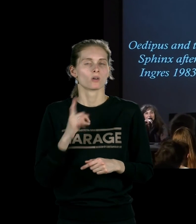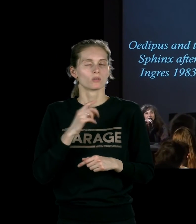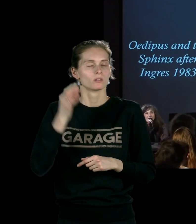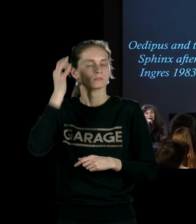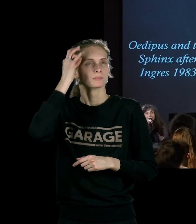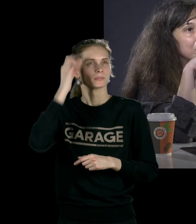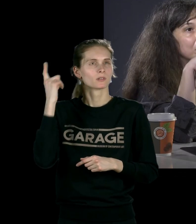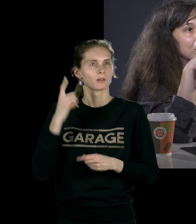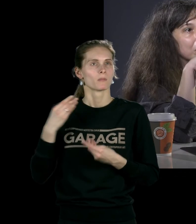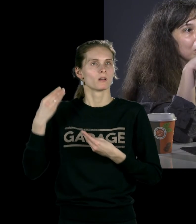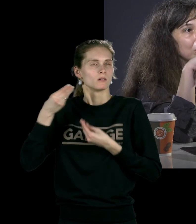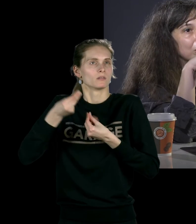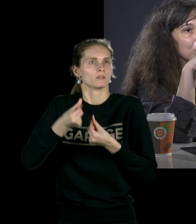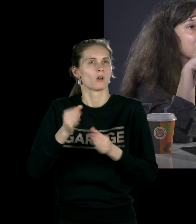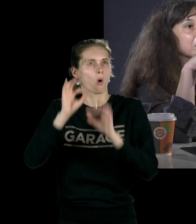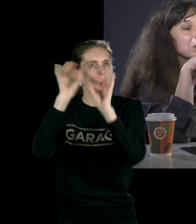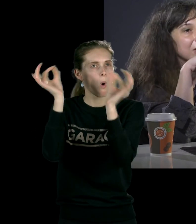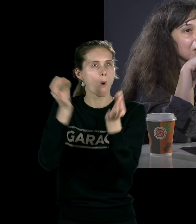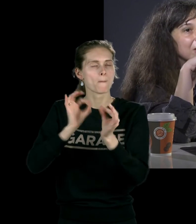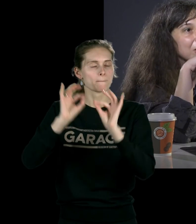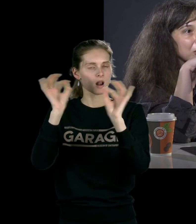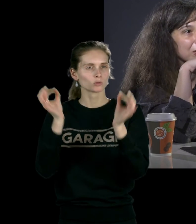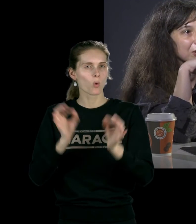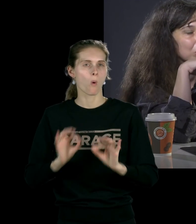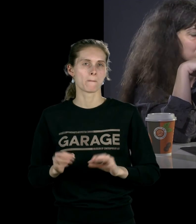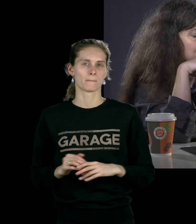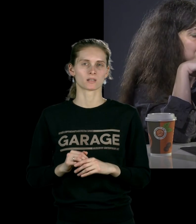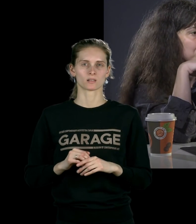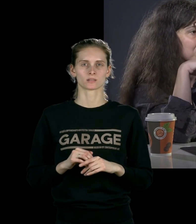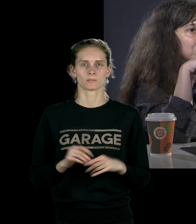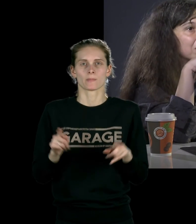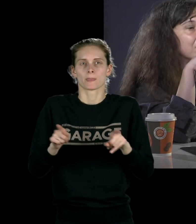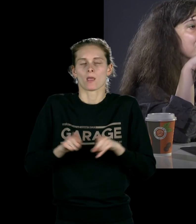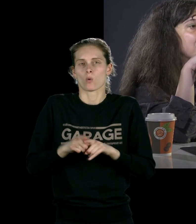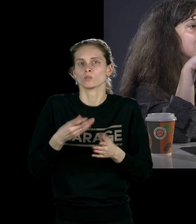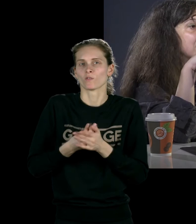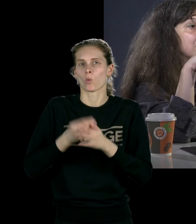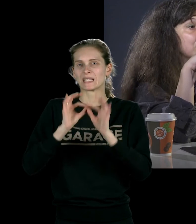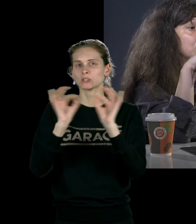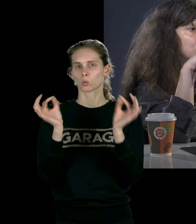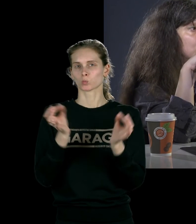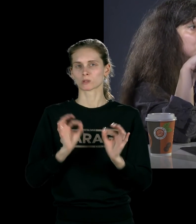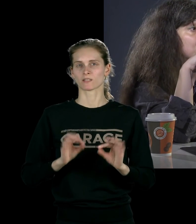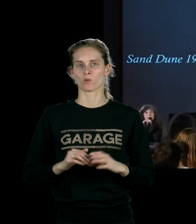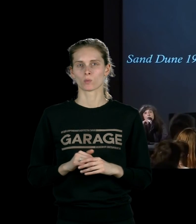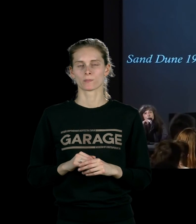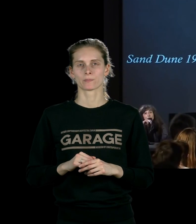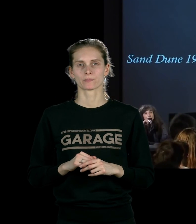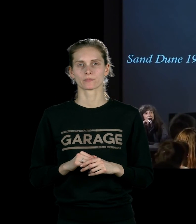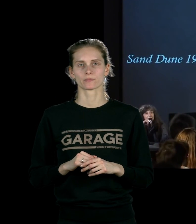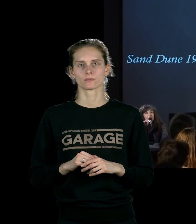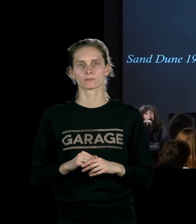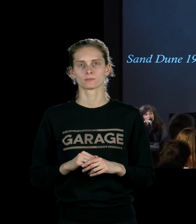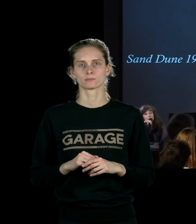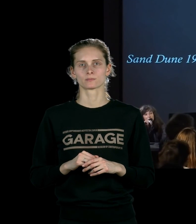каких-то толкований этой мифологии. Это абсолютно такое антипсихоаналитическое искусство в каком-то смысле. И что самое важное, что